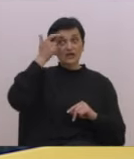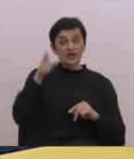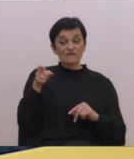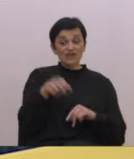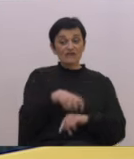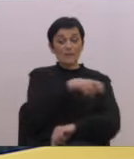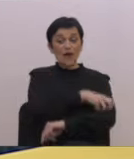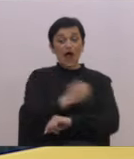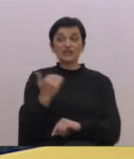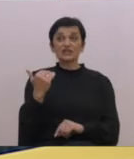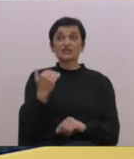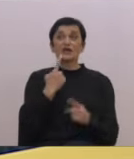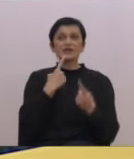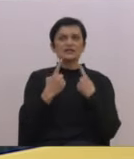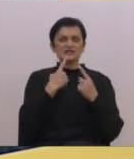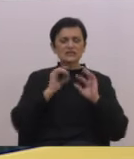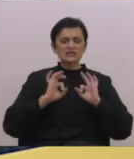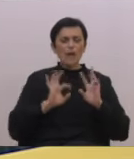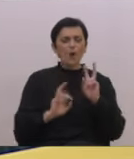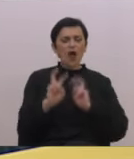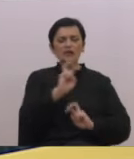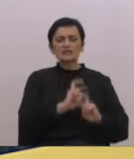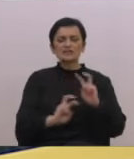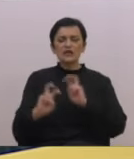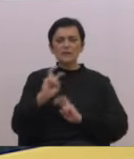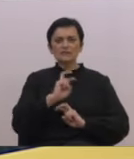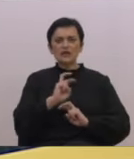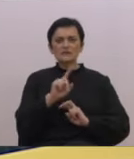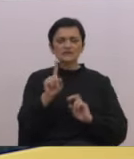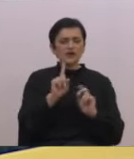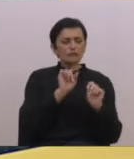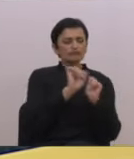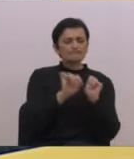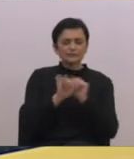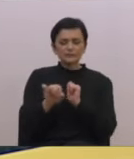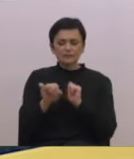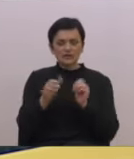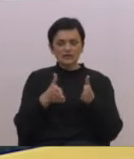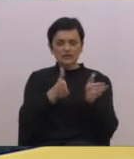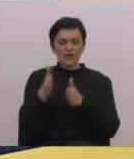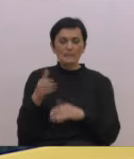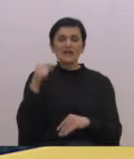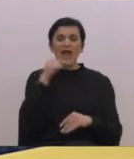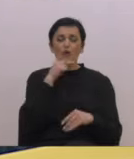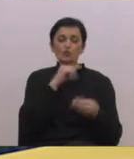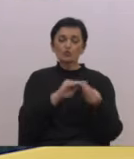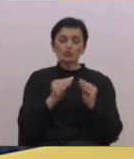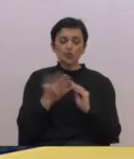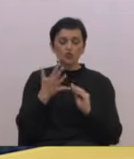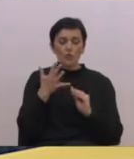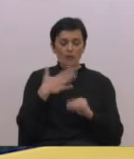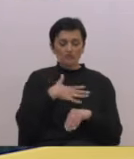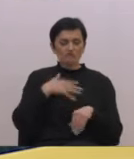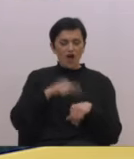პარტია საუბრობდეს და ეძებდეს გადაჭრის გზებს ყველა იმ ეკონომიკურ პრობლემებზე, რომლებიც